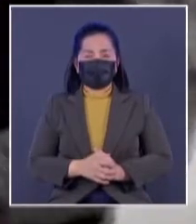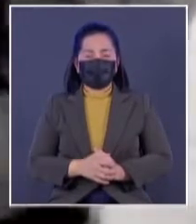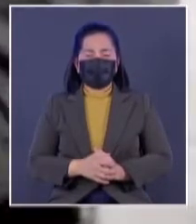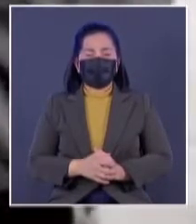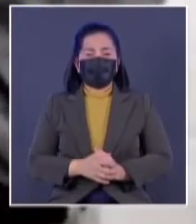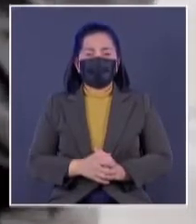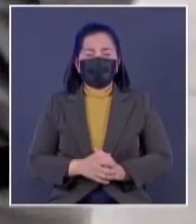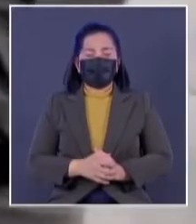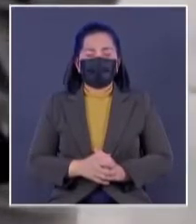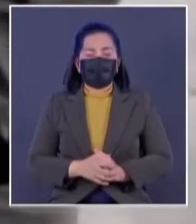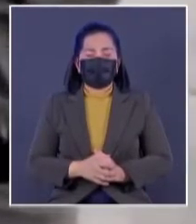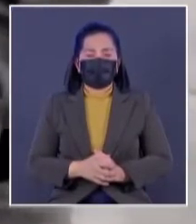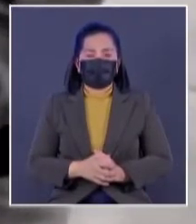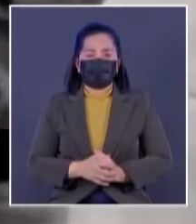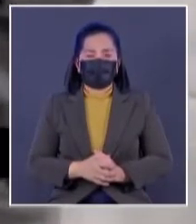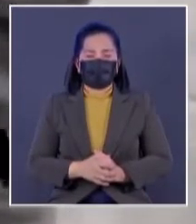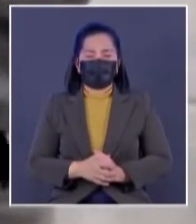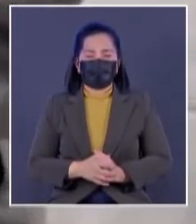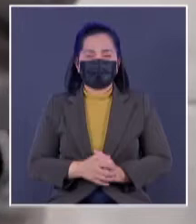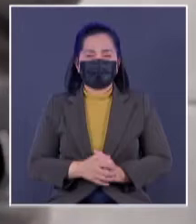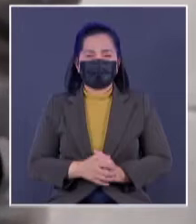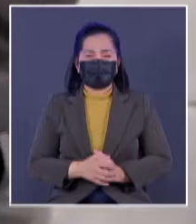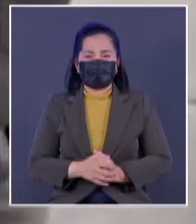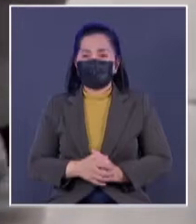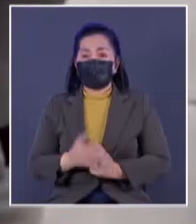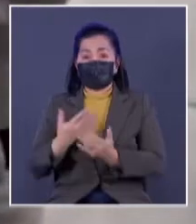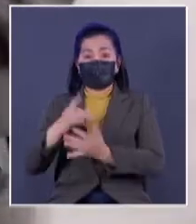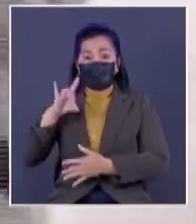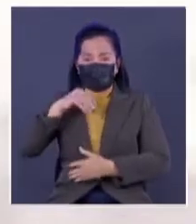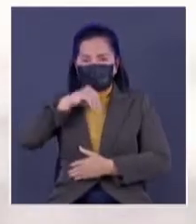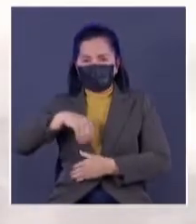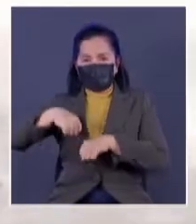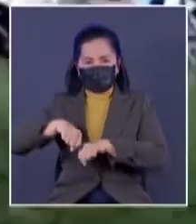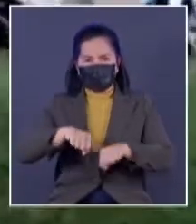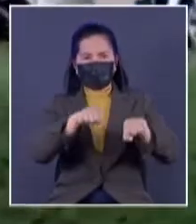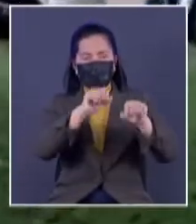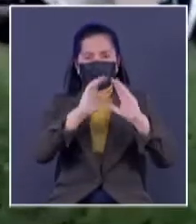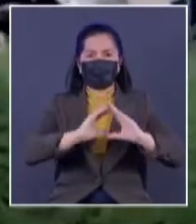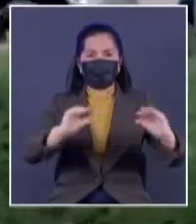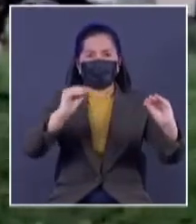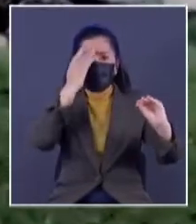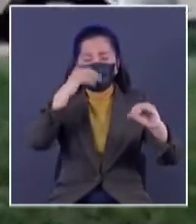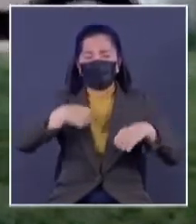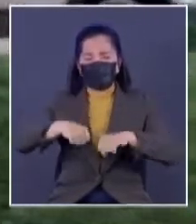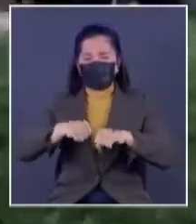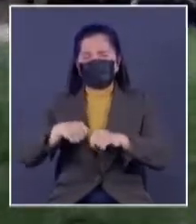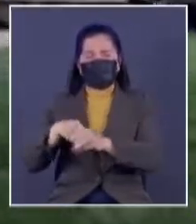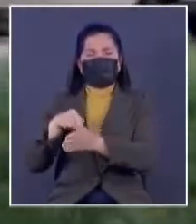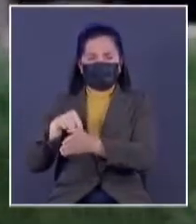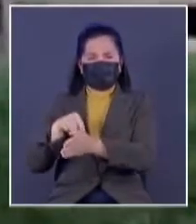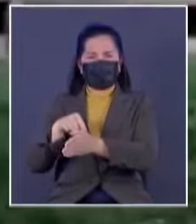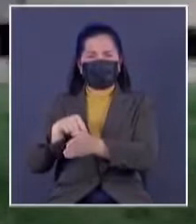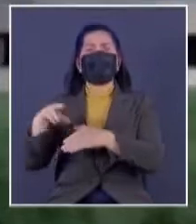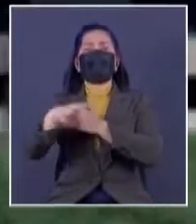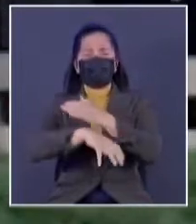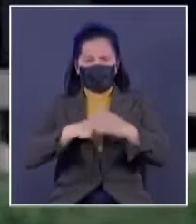ป็นอย่างนี้พอได้เงินแล้วก็ได้มอเตอร์ไซค์ของร้านนี้ไปก็ไม่กลับมาอีกเลยเพราะว่าไอ้รถคันที่เอามาเนี่ยที่จะเอามาขายเนี่ยเป็นรถที่